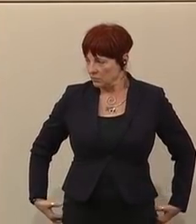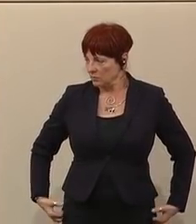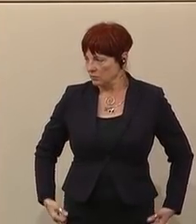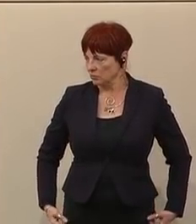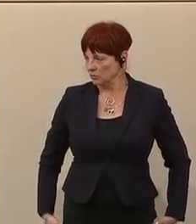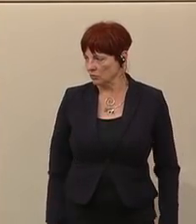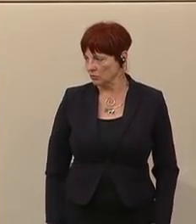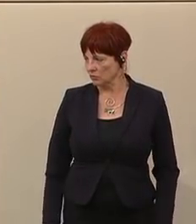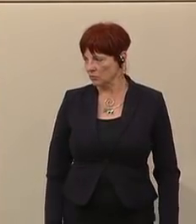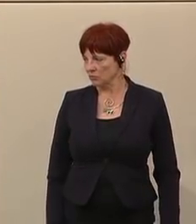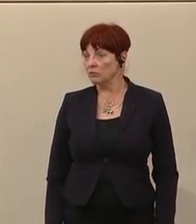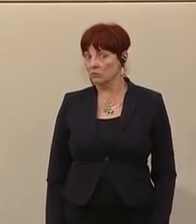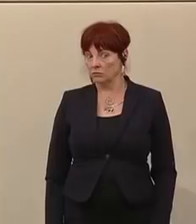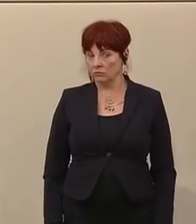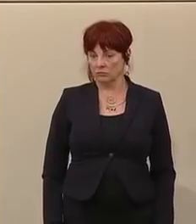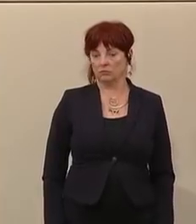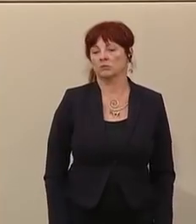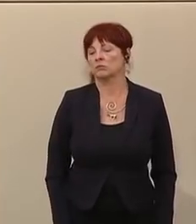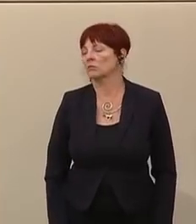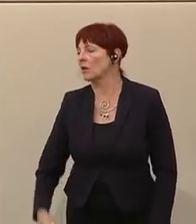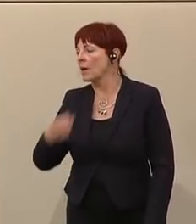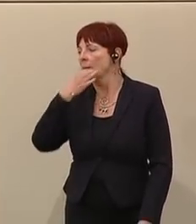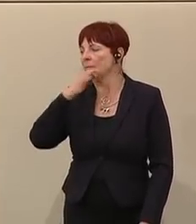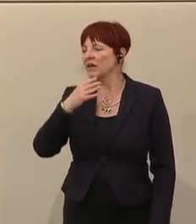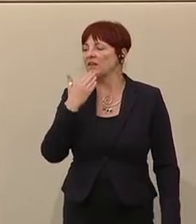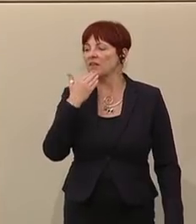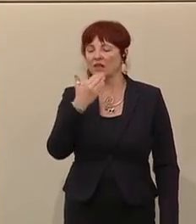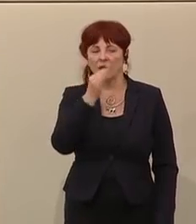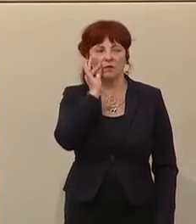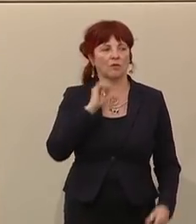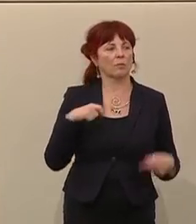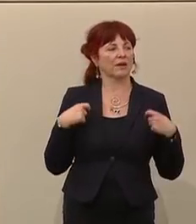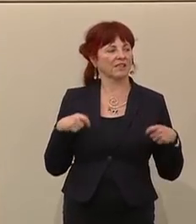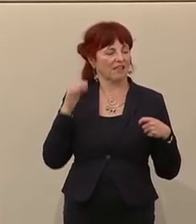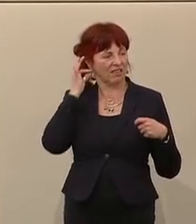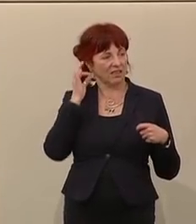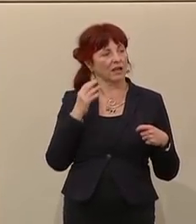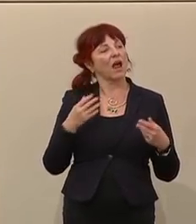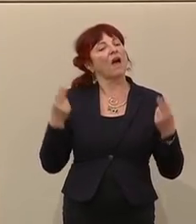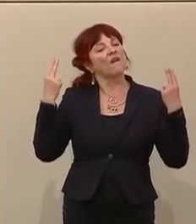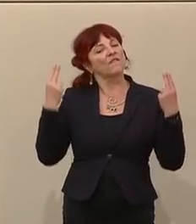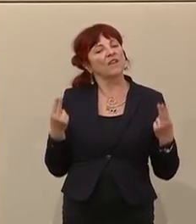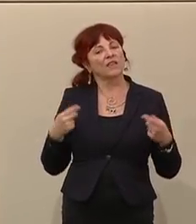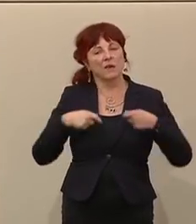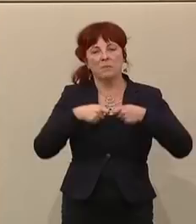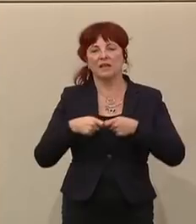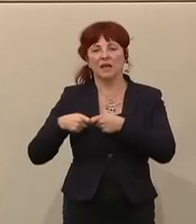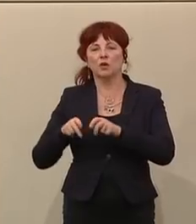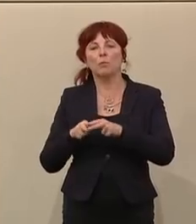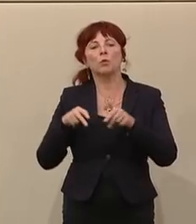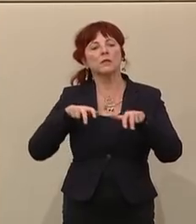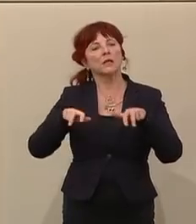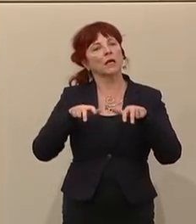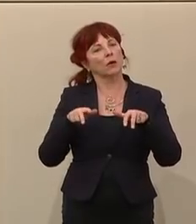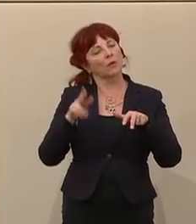Alfred Noll, Liste Pilz. Besten Dank, Frau Präsidentin, werte Mitglieder der Bundesregierung, meine Damen und Herren, Hohes Haus.